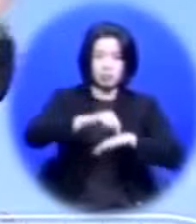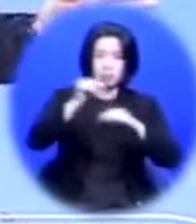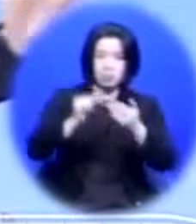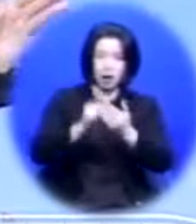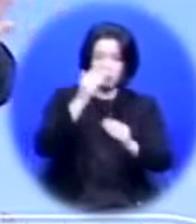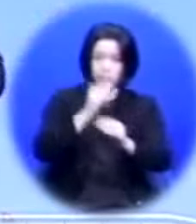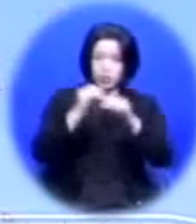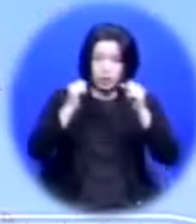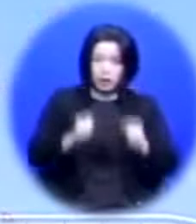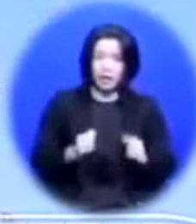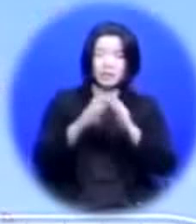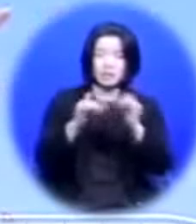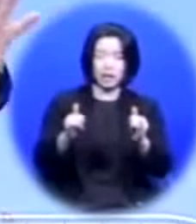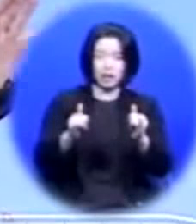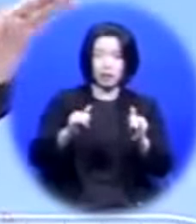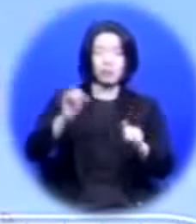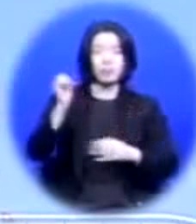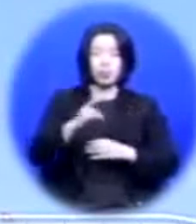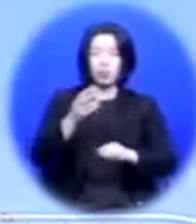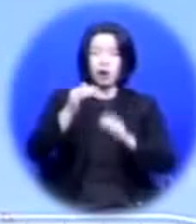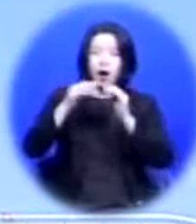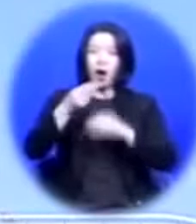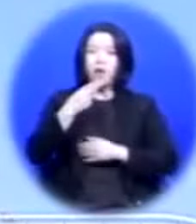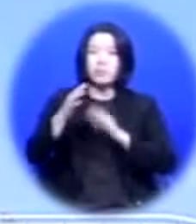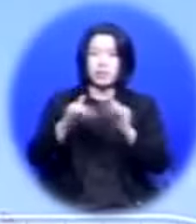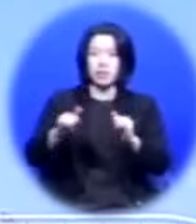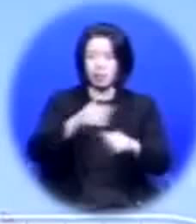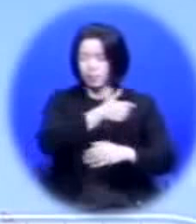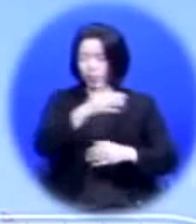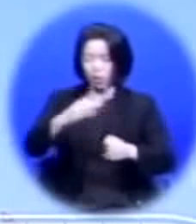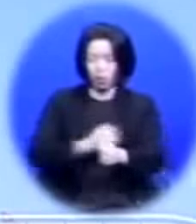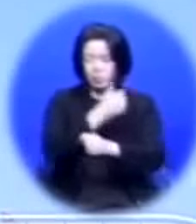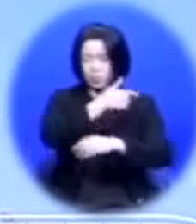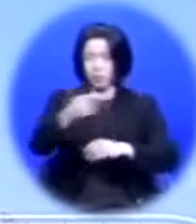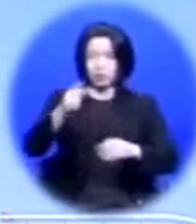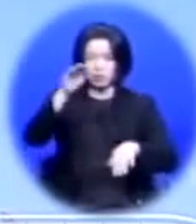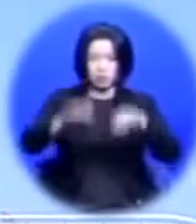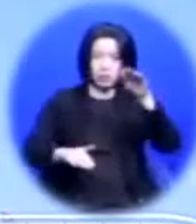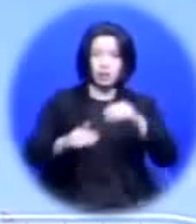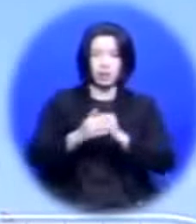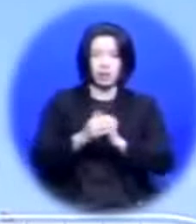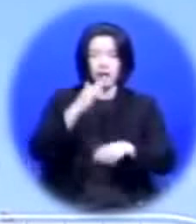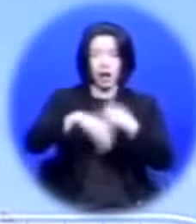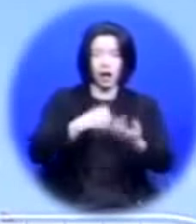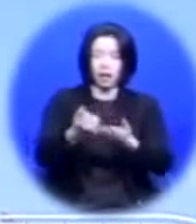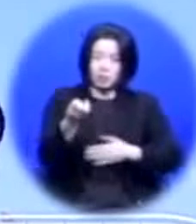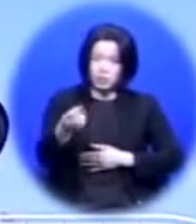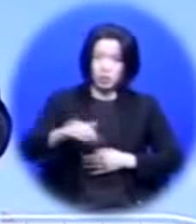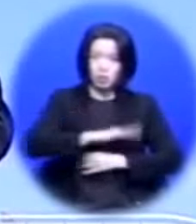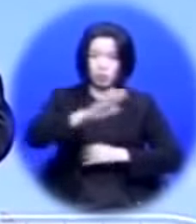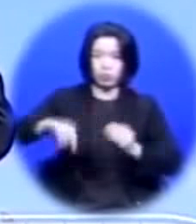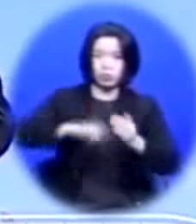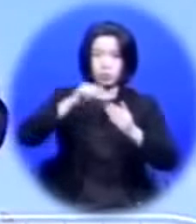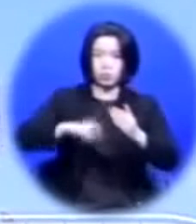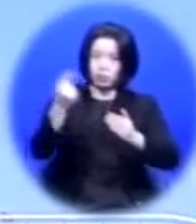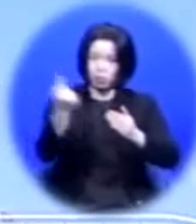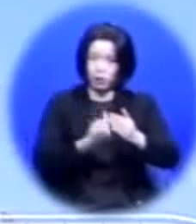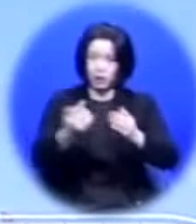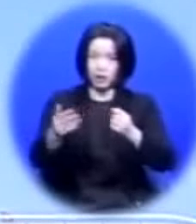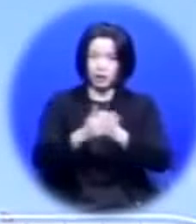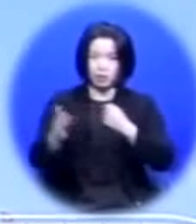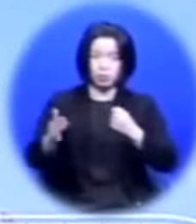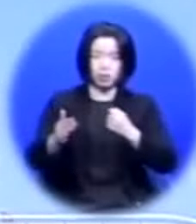사람과 안 계신 사람은 이건 엄청난 차이입니다 하나님의 씨가 우리 속에 들어왔기 때문에